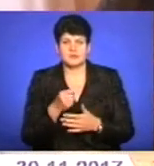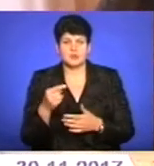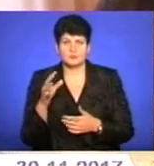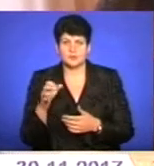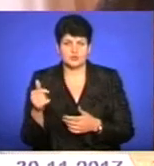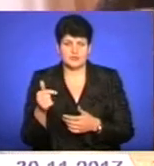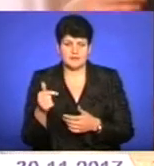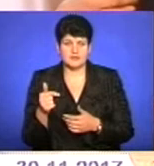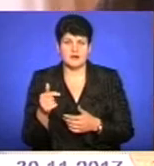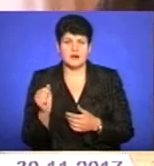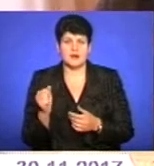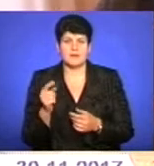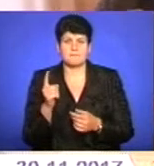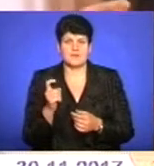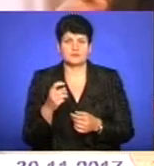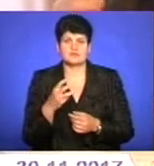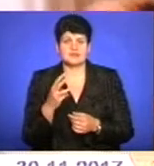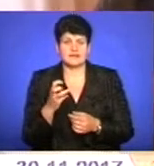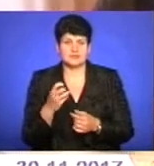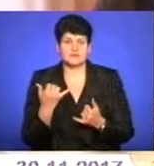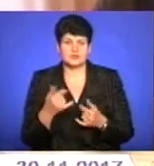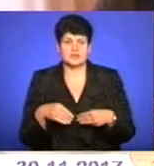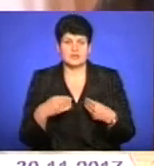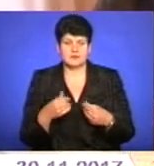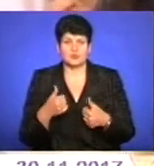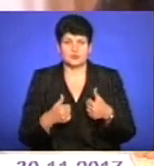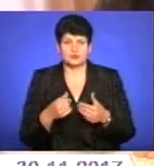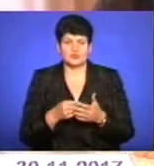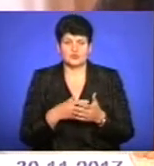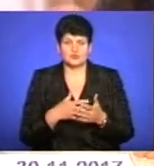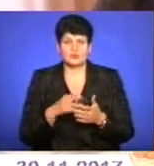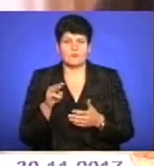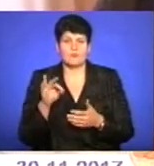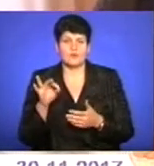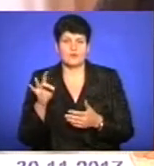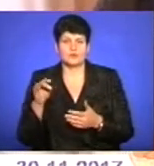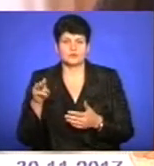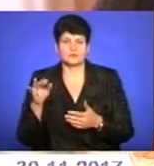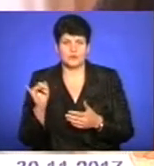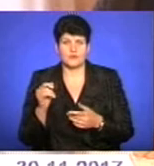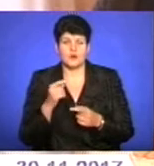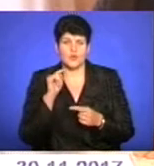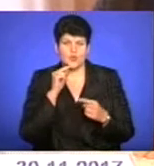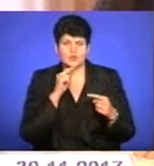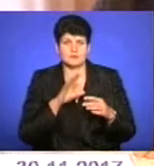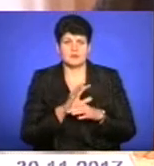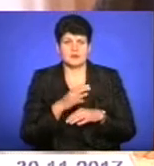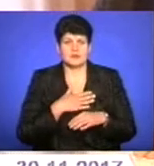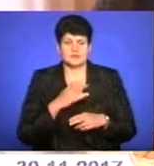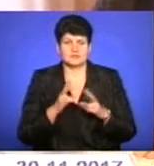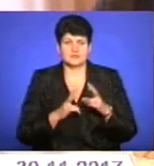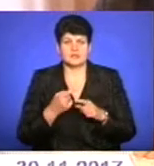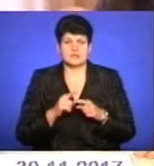гривень від порта, а мінус 300. Ми сьогодні даємо конкурентну ціну, щоб портова кукуруза пішла до нас на заводи. Це